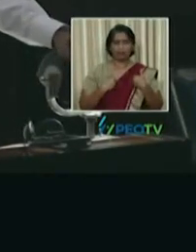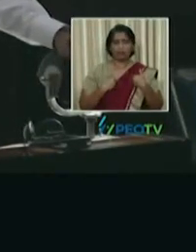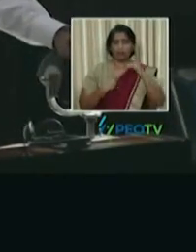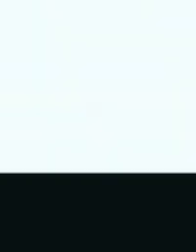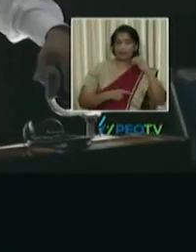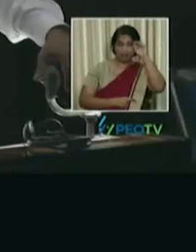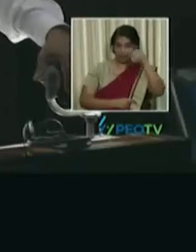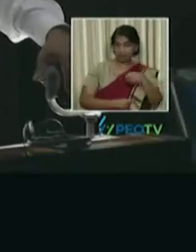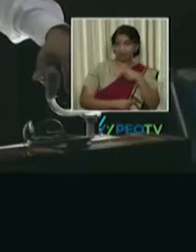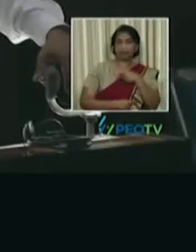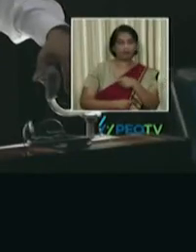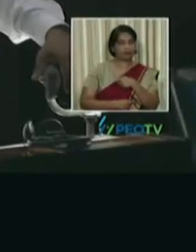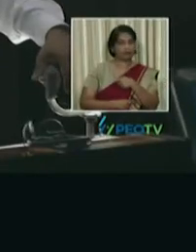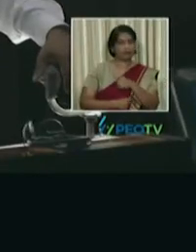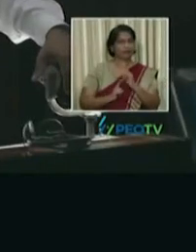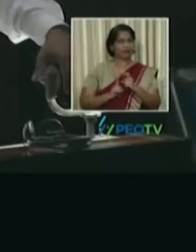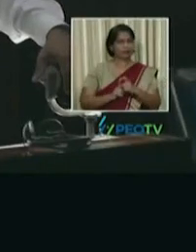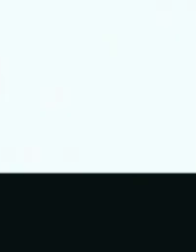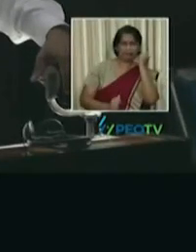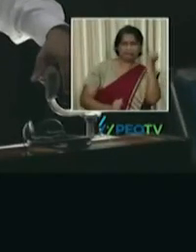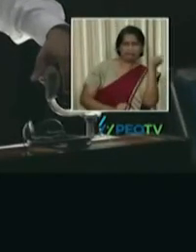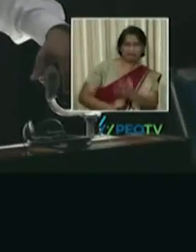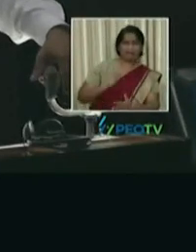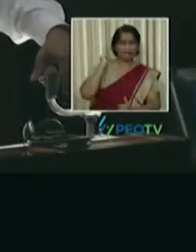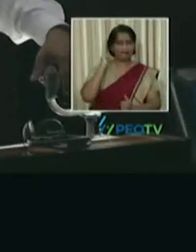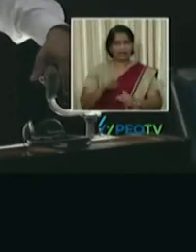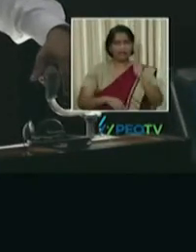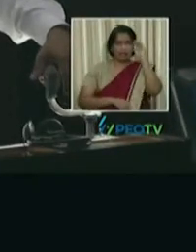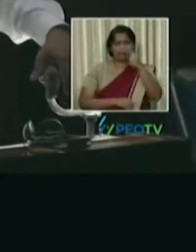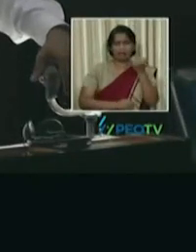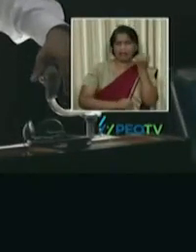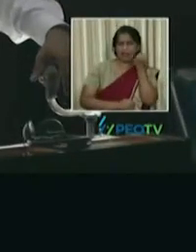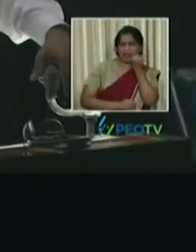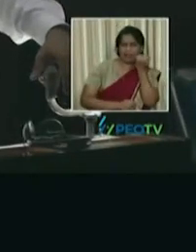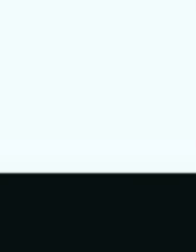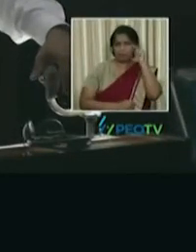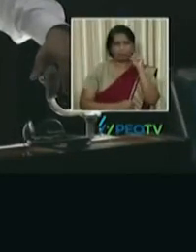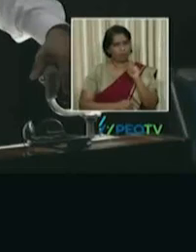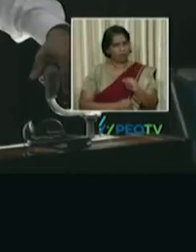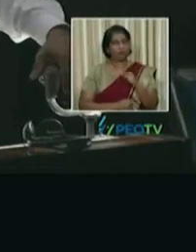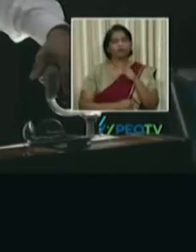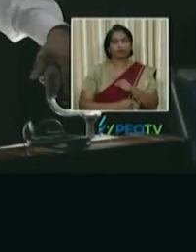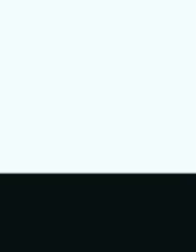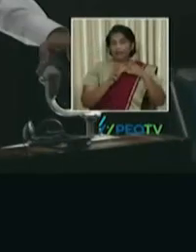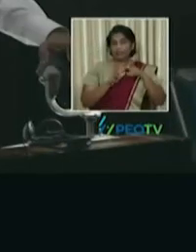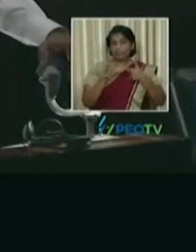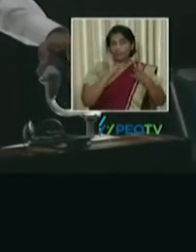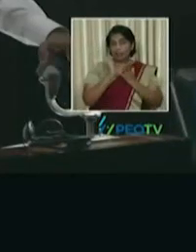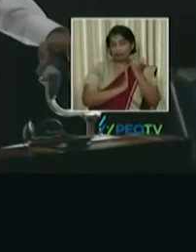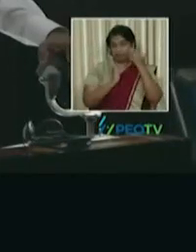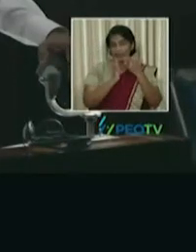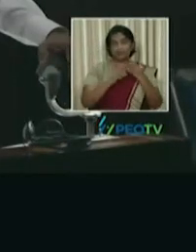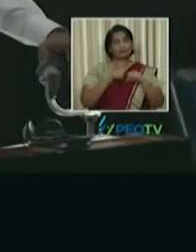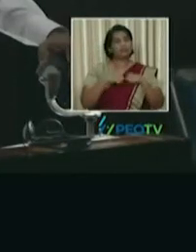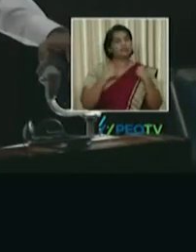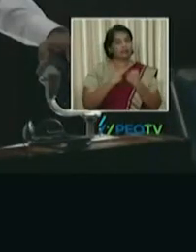හස්තියා සම්බන්ධයෙන්. එතන කුරිරු සැලකීම් සහ හස්තියාගේ රෝගී තත්ත්වය ගැන සැලකිල්ලට අරගෙන රයා කියන සංවිධානය මේ